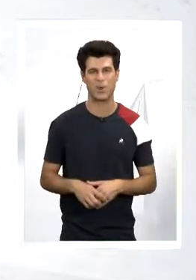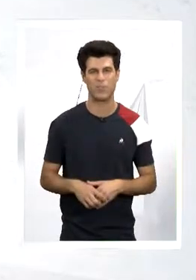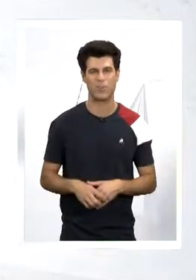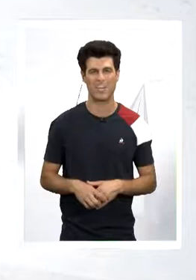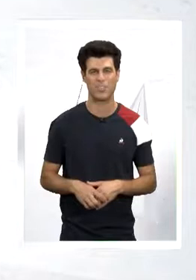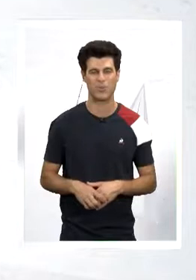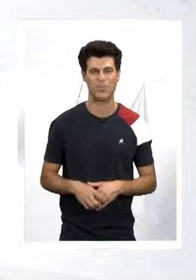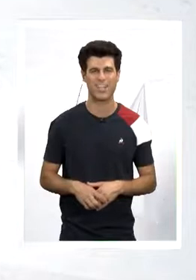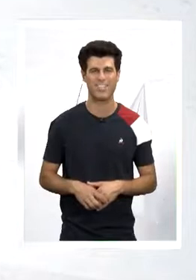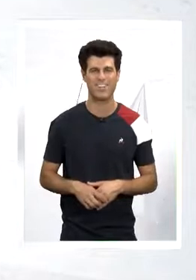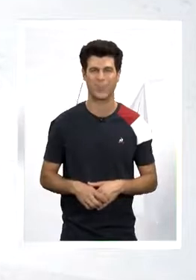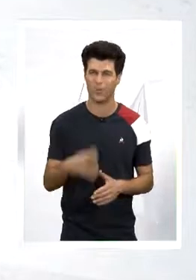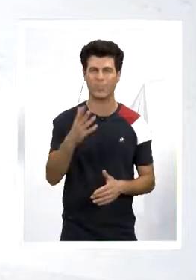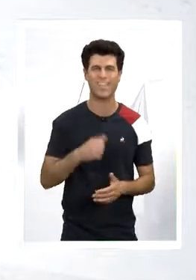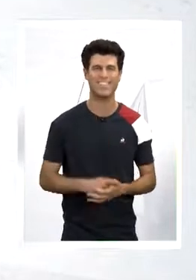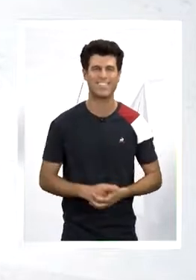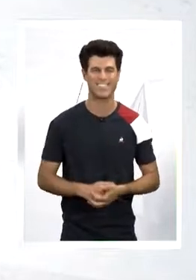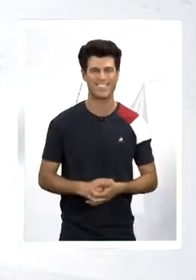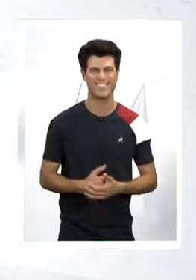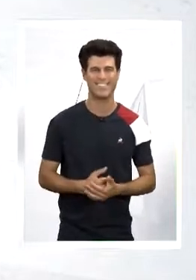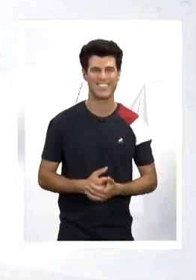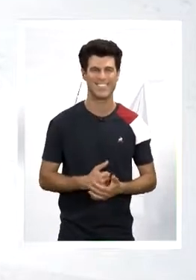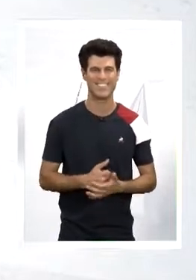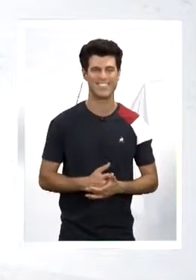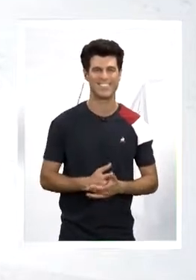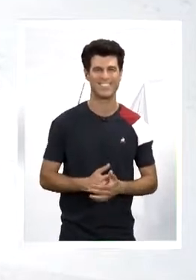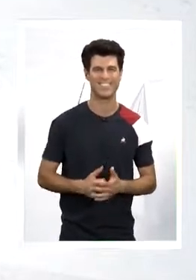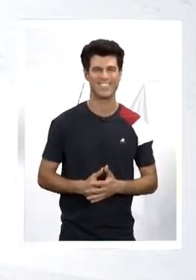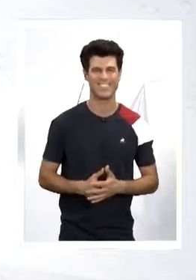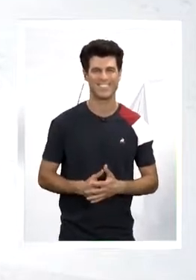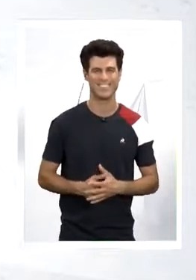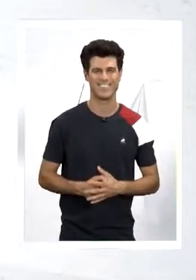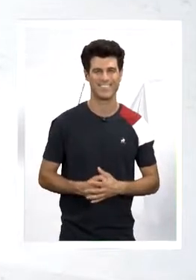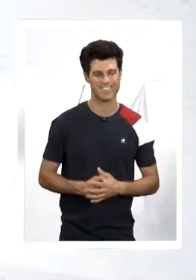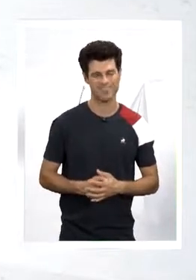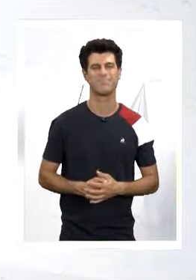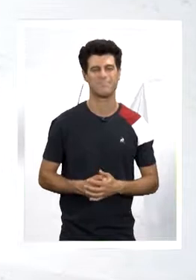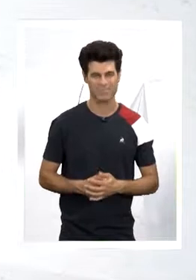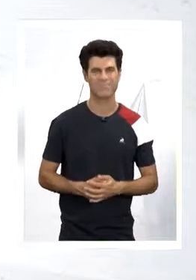משהו לאור ויובל, ששומעות אותך עכשיו ורואות אותך? הן יקרות לי, כי חלק מה... כל